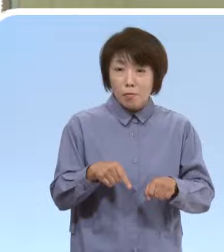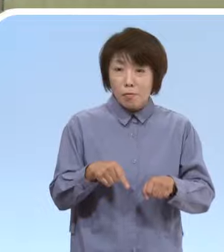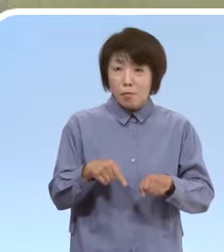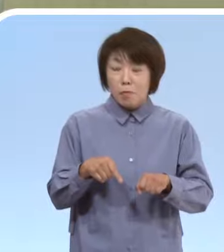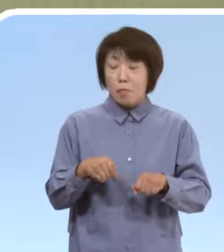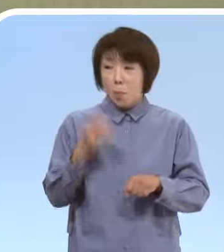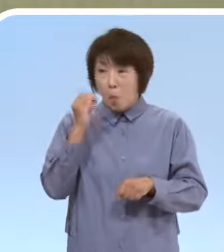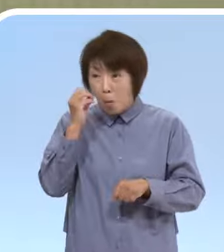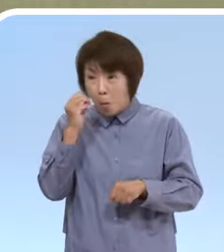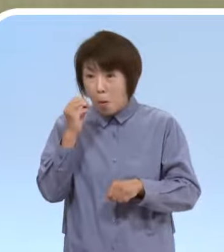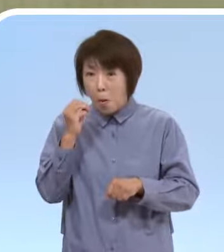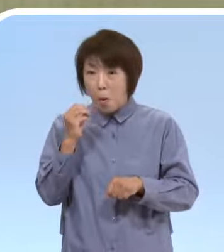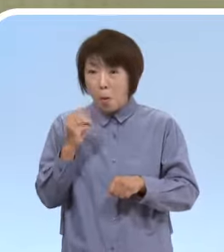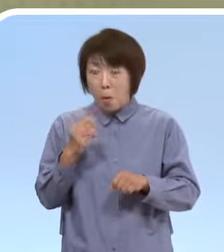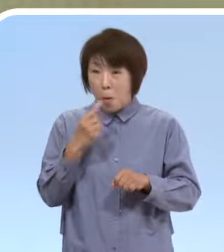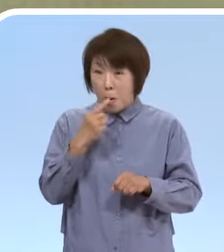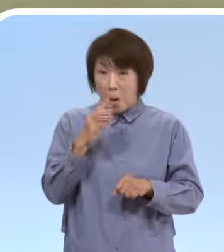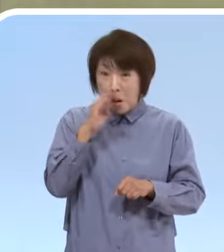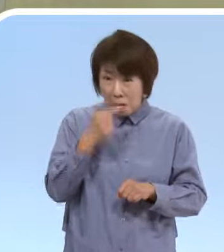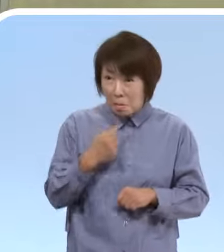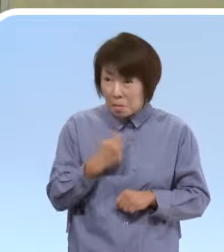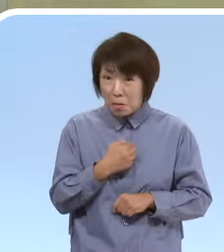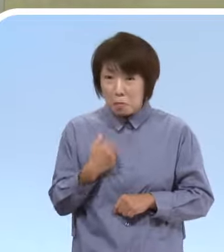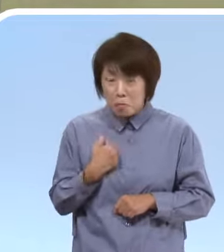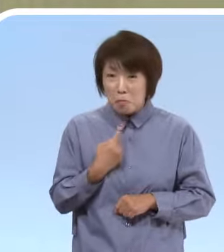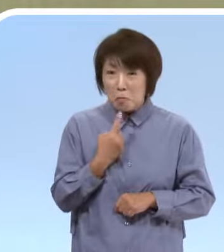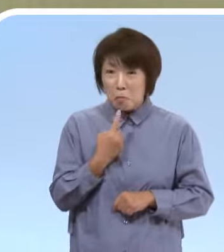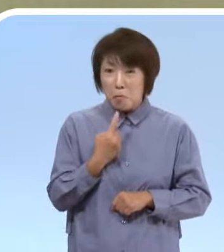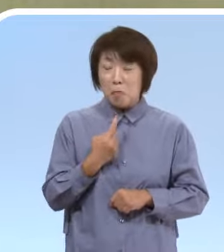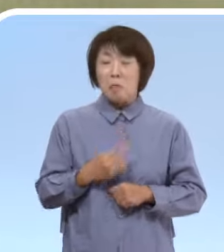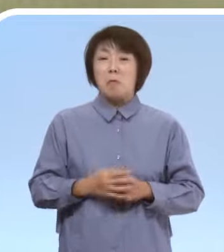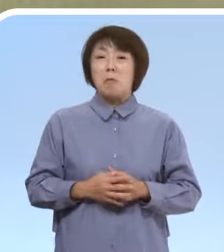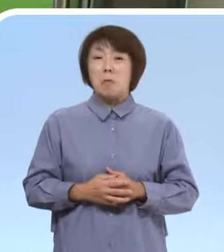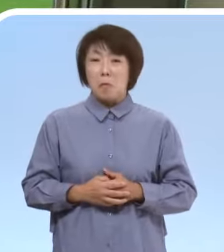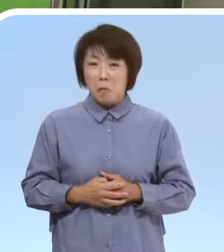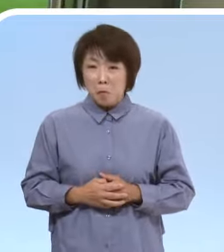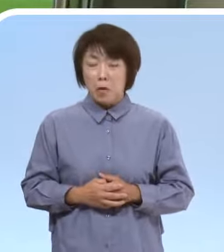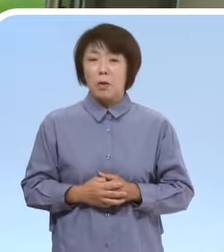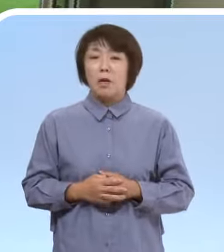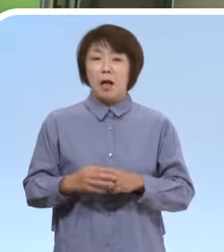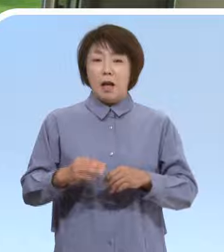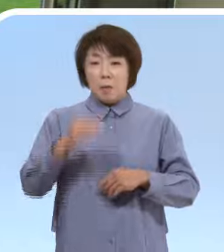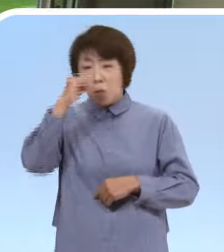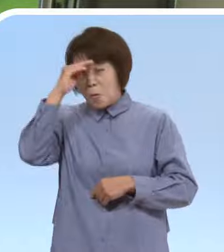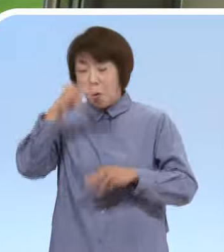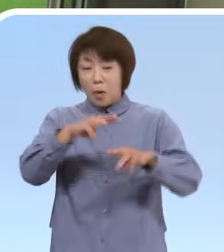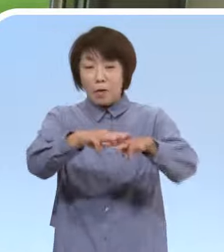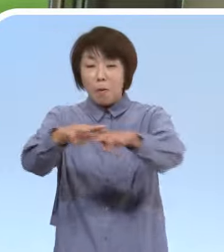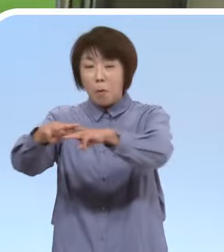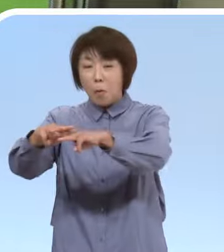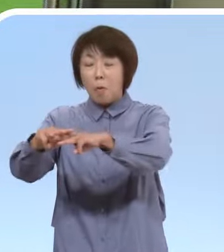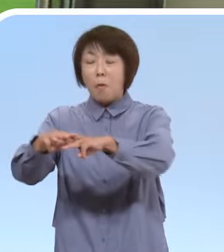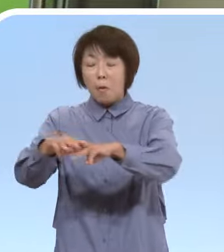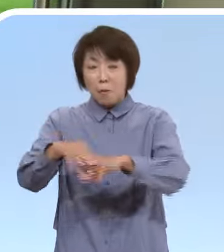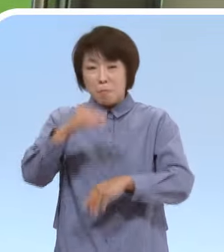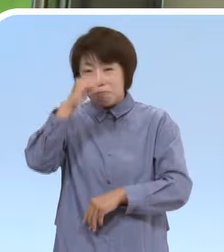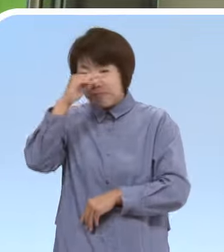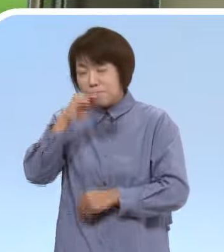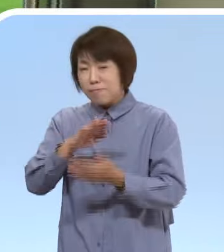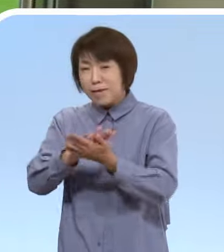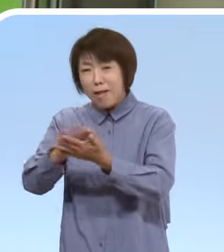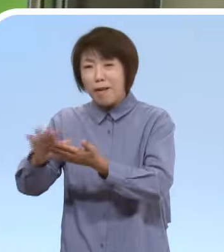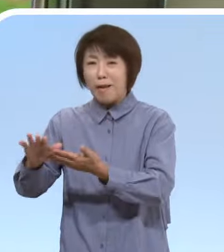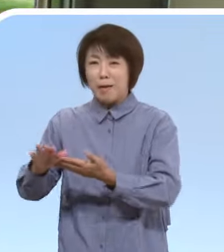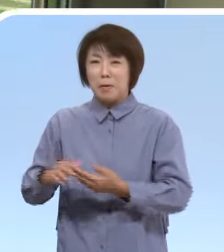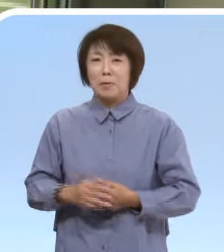ね。乗ったらあかんことしてるみたい今田んぼの海が広がっててめっちゃ景色綺麗です